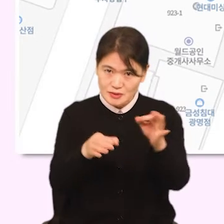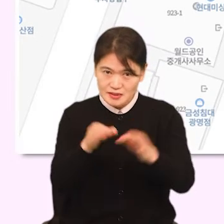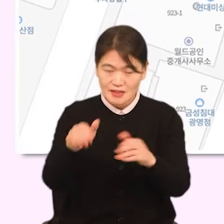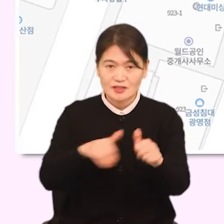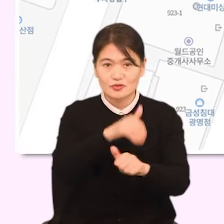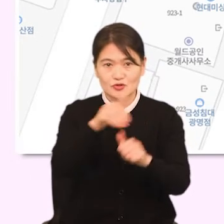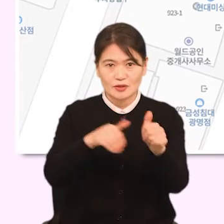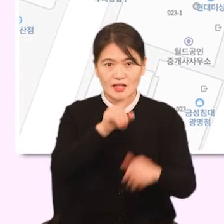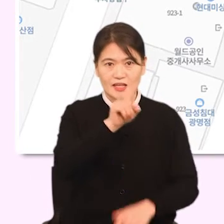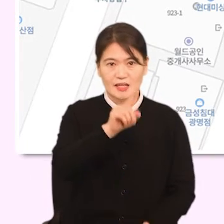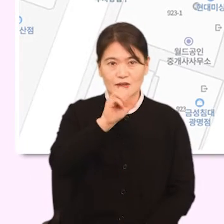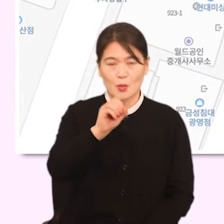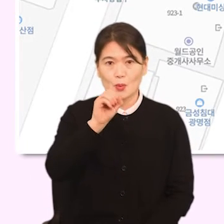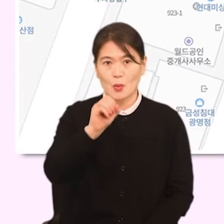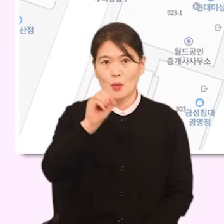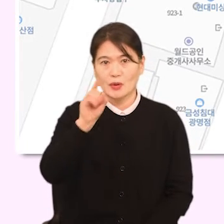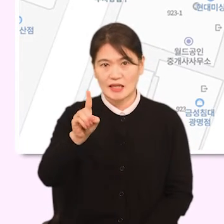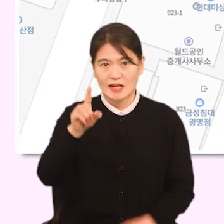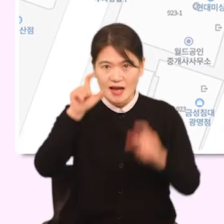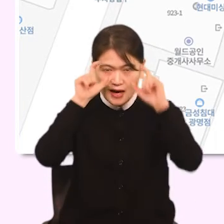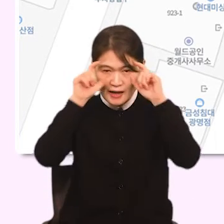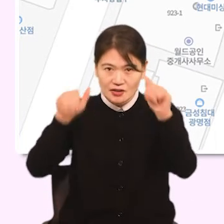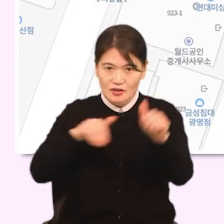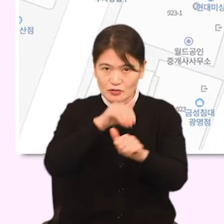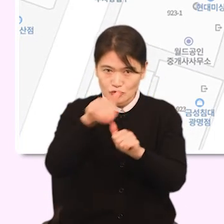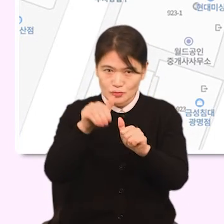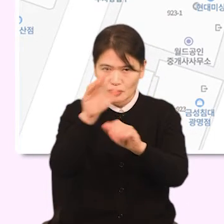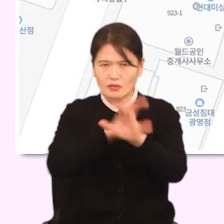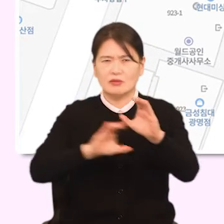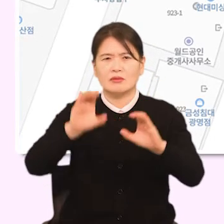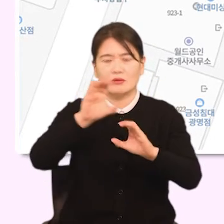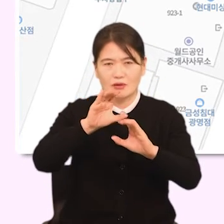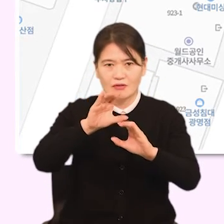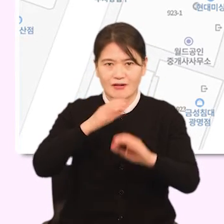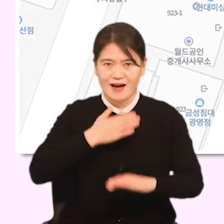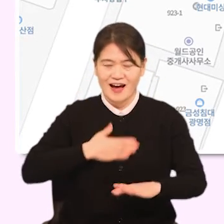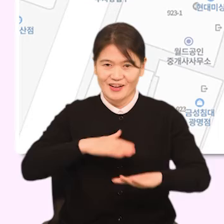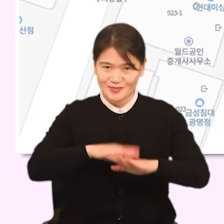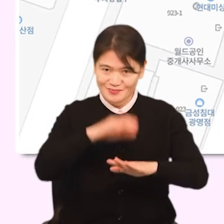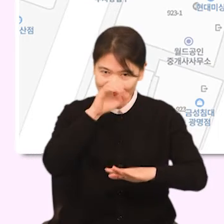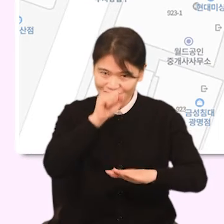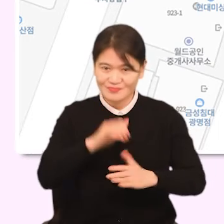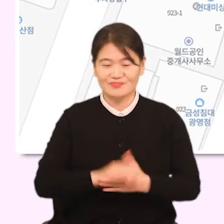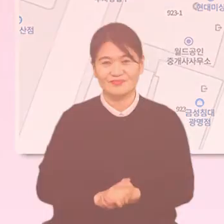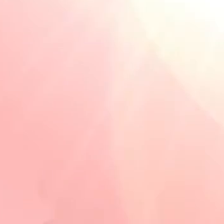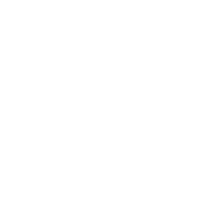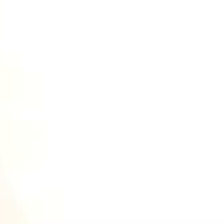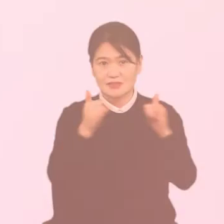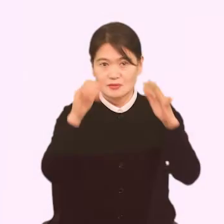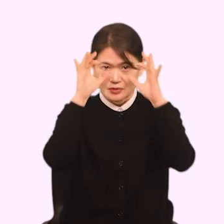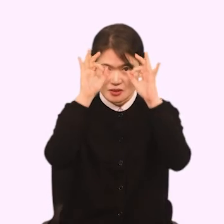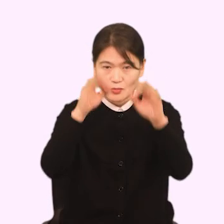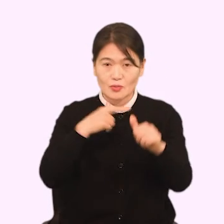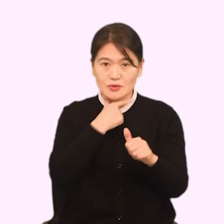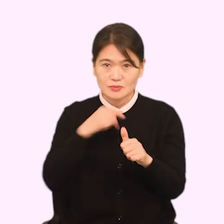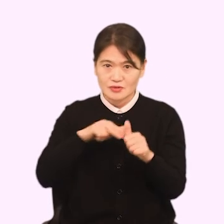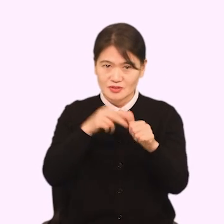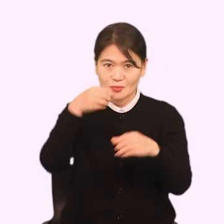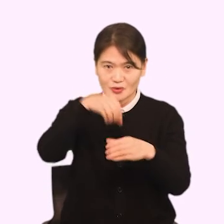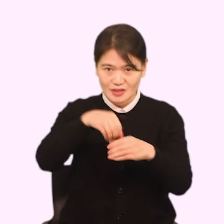이번 광명 전통시장 인근 1001 안경점 주변까지 추가됐으니 참고하시면 좋을 것 같습니다.